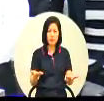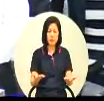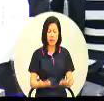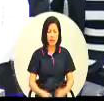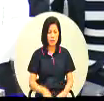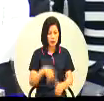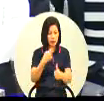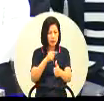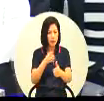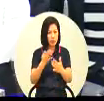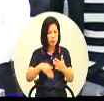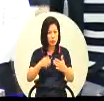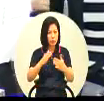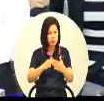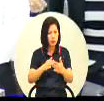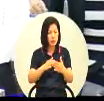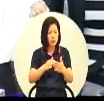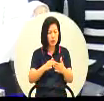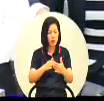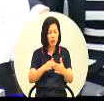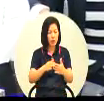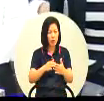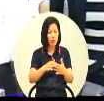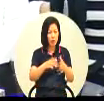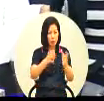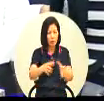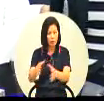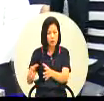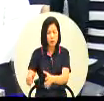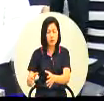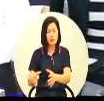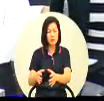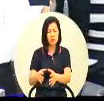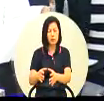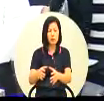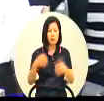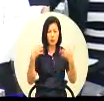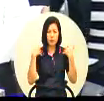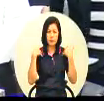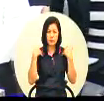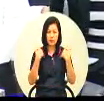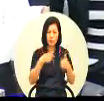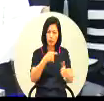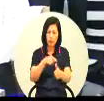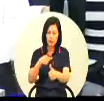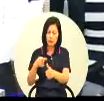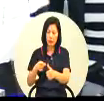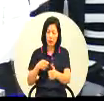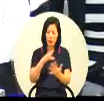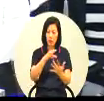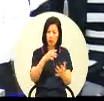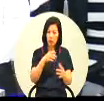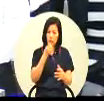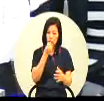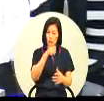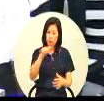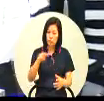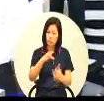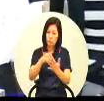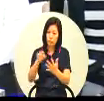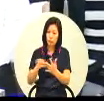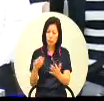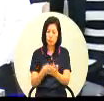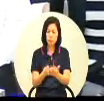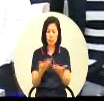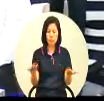方，就是举办营养午餐的这些负责人，我们到底要怎么样挑选食材？那你刚刚有提到一个重点，